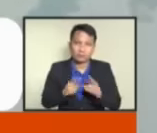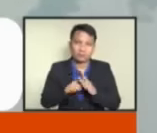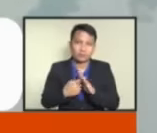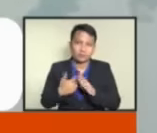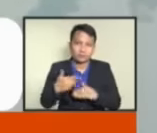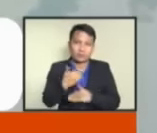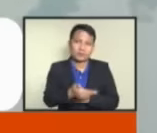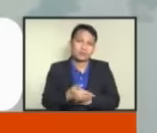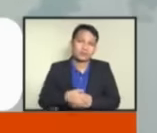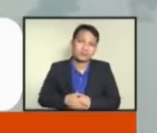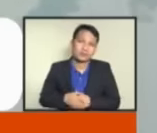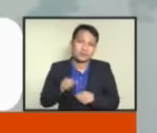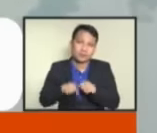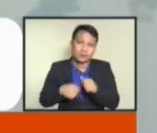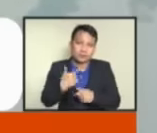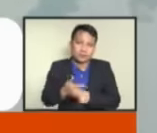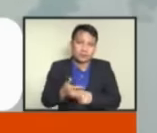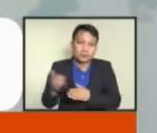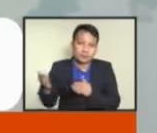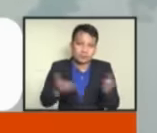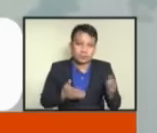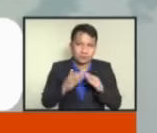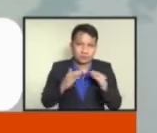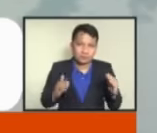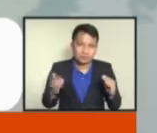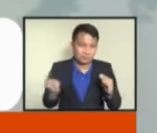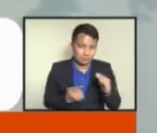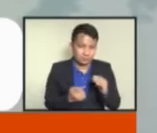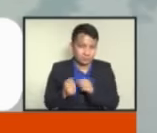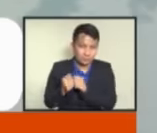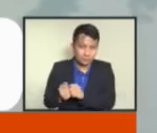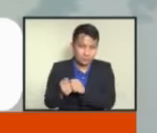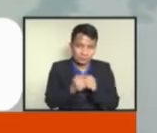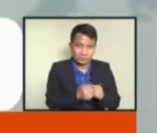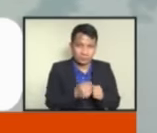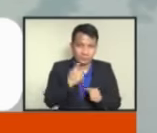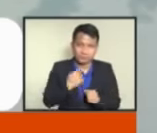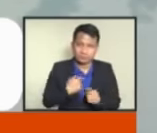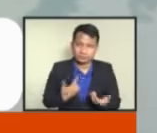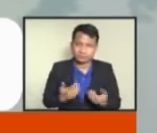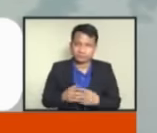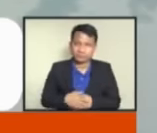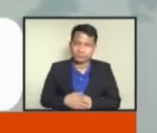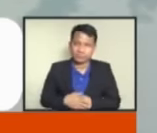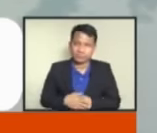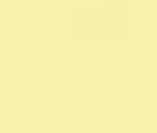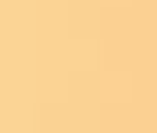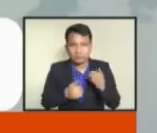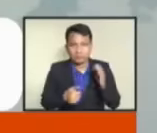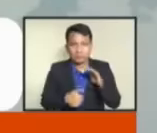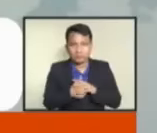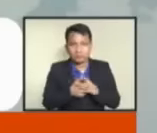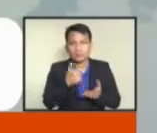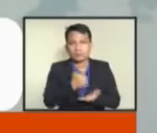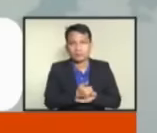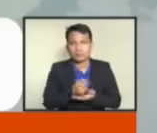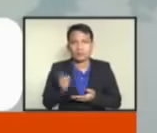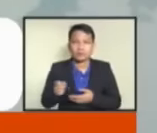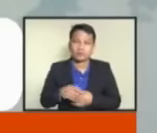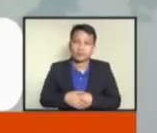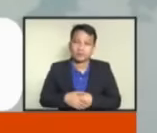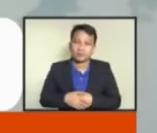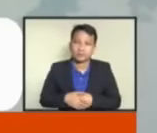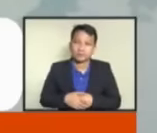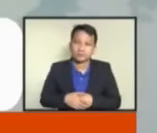nag-umpisa na? Opo. Hanggang sa binahay na niya? Opo. Hindi naman po si sinabing bahay-bahay, sir, kasi nakaw-nakaw lang. Nagnakaw raw sa iyo